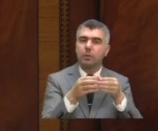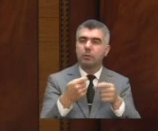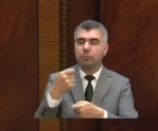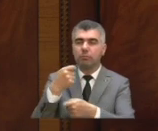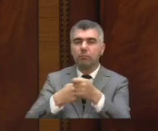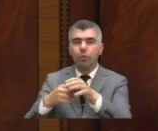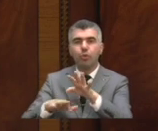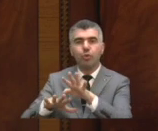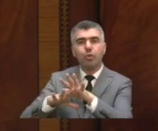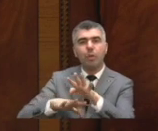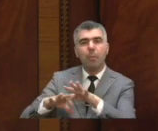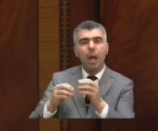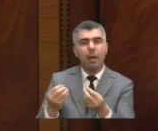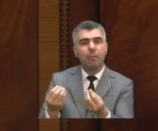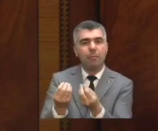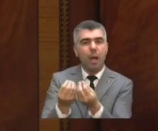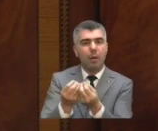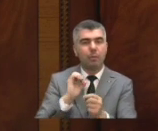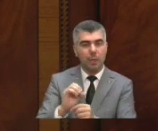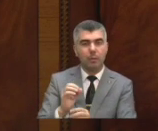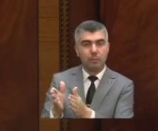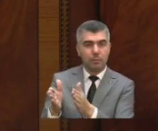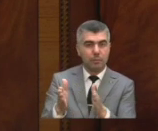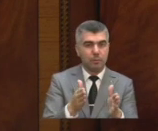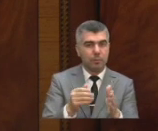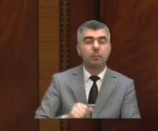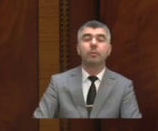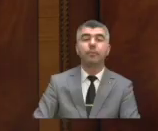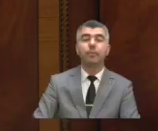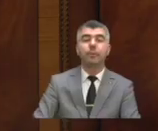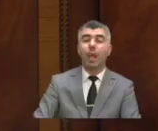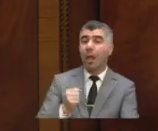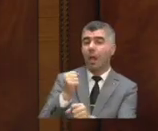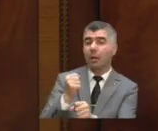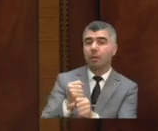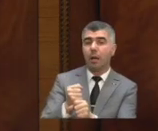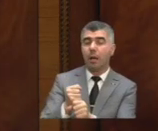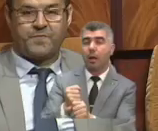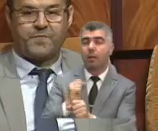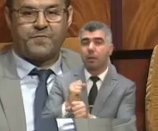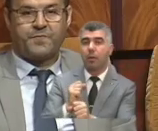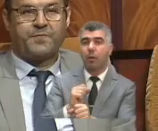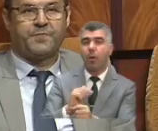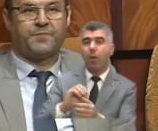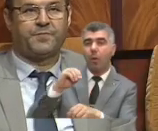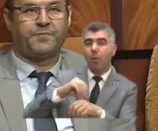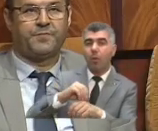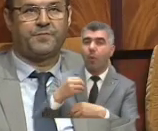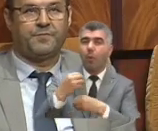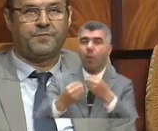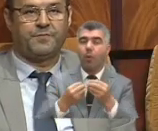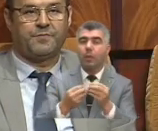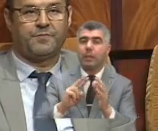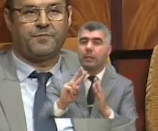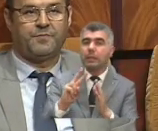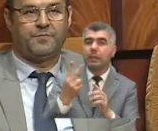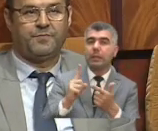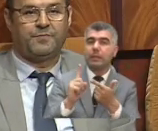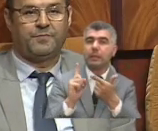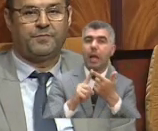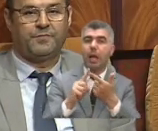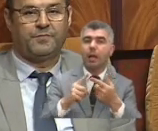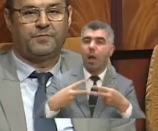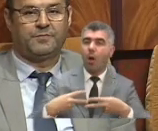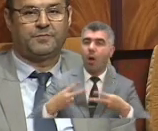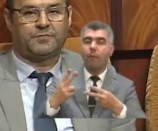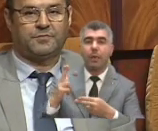والاجتماعي وفيما يخص مجال التشغيل ستواصل الحكومه تنزيل النسخه الثانيه من برنامج اوراش من